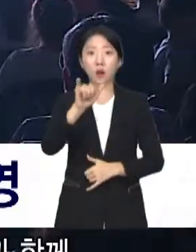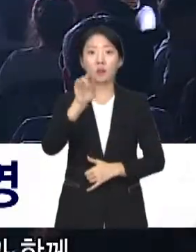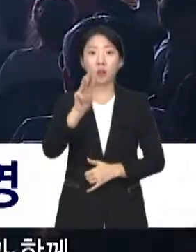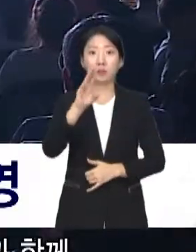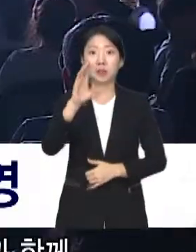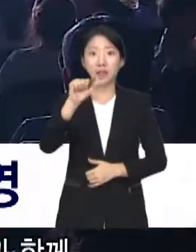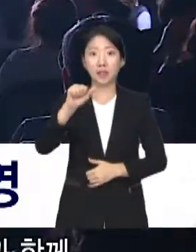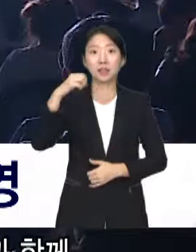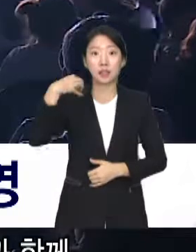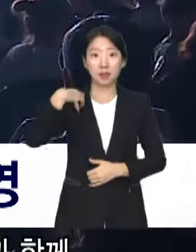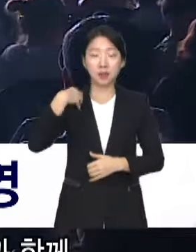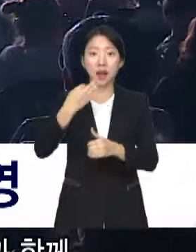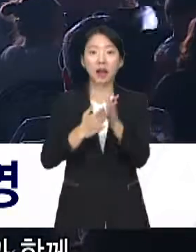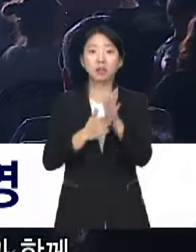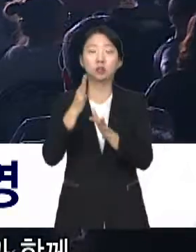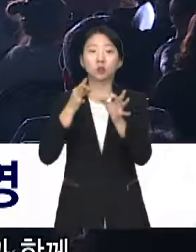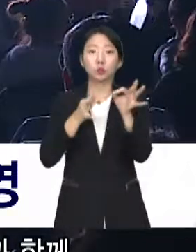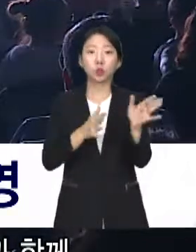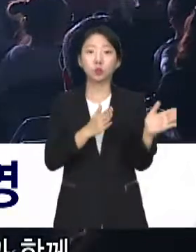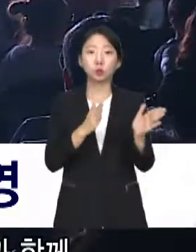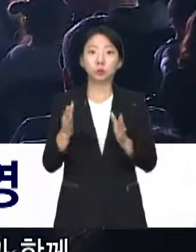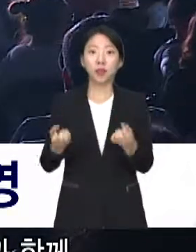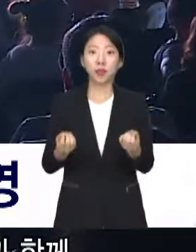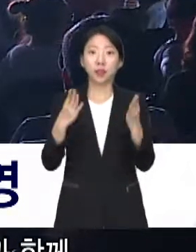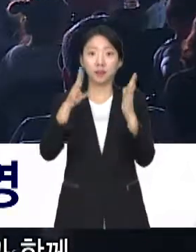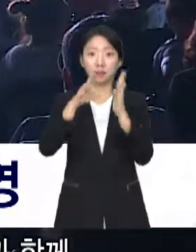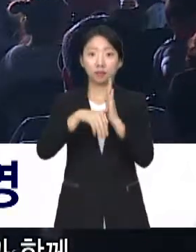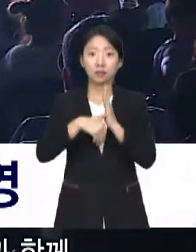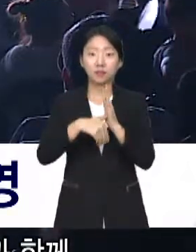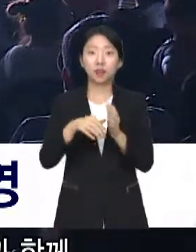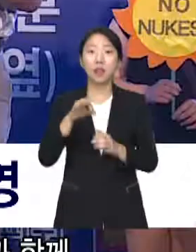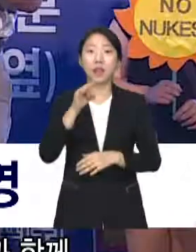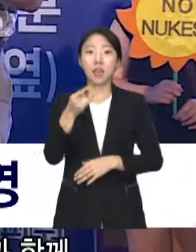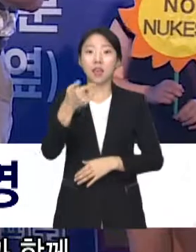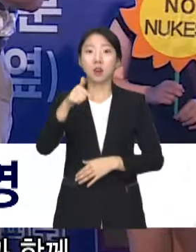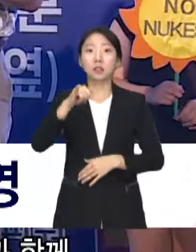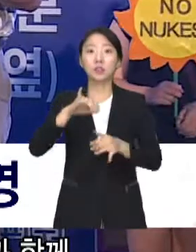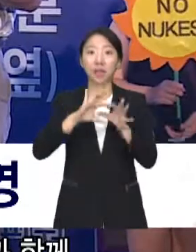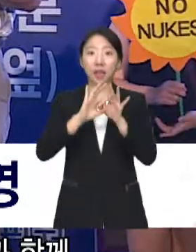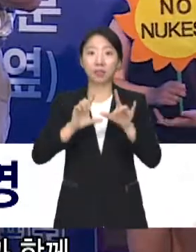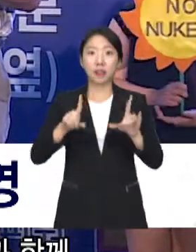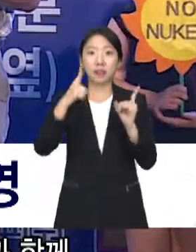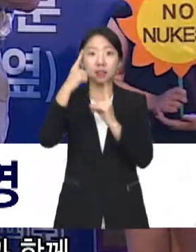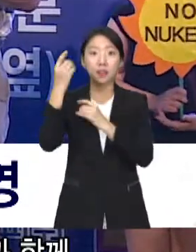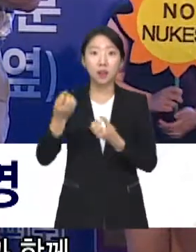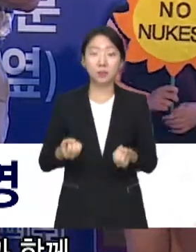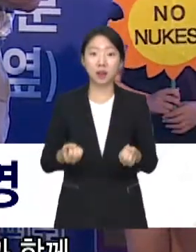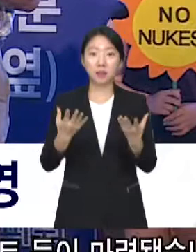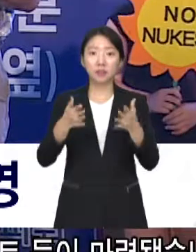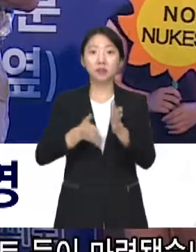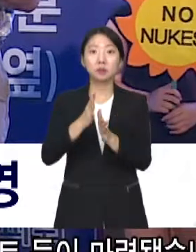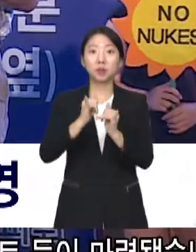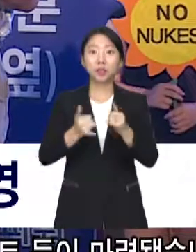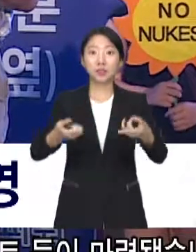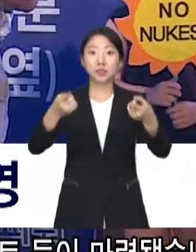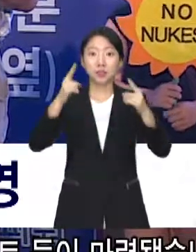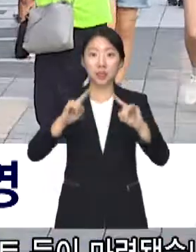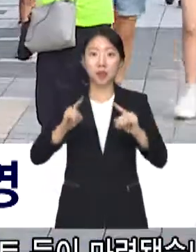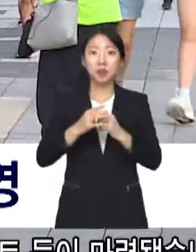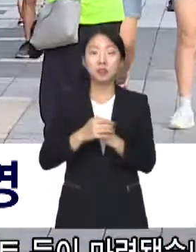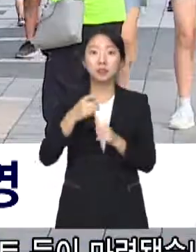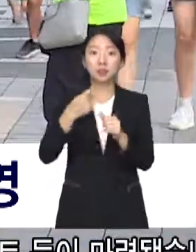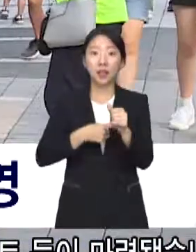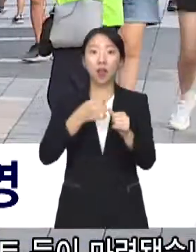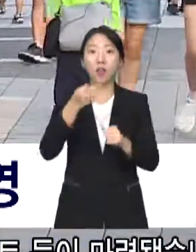안양 YWCA가 주관하고 안양시가 후원해 마련된 이번 행사에서는 에너지의 날 기념식과 함께 시민들이